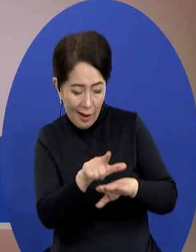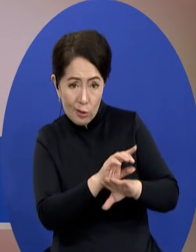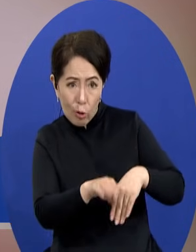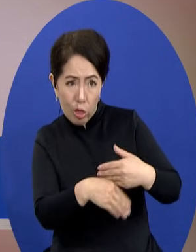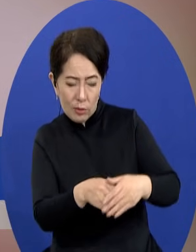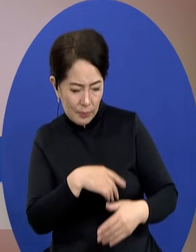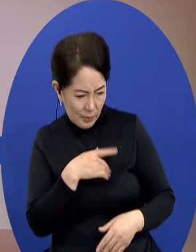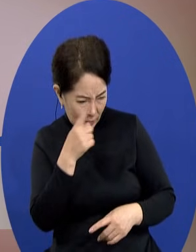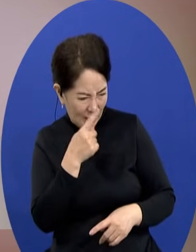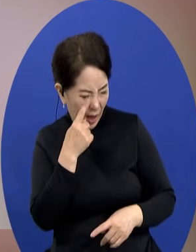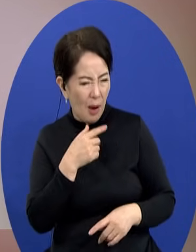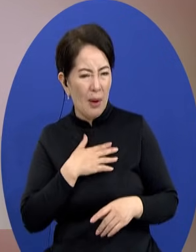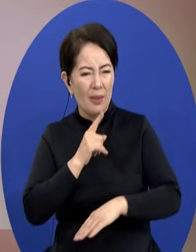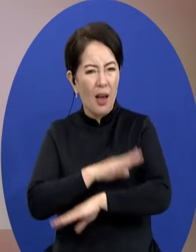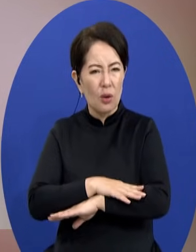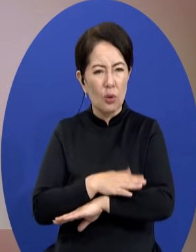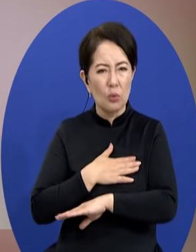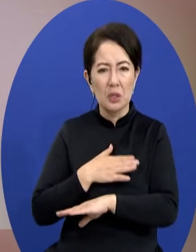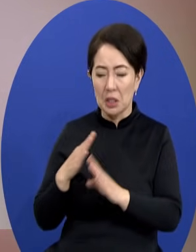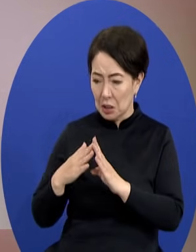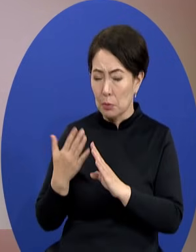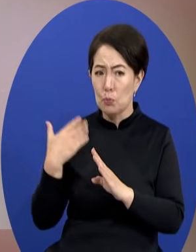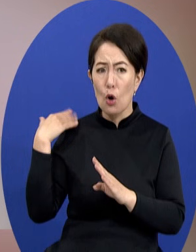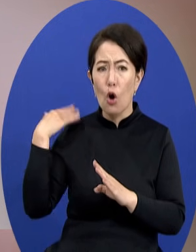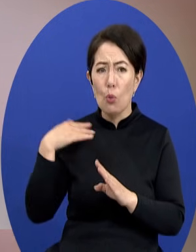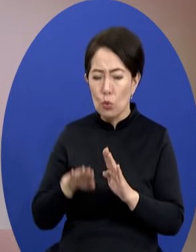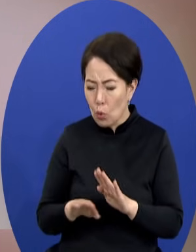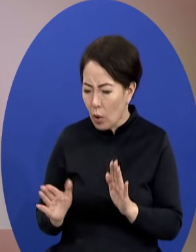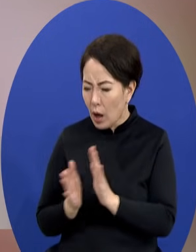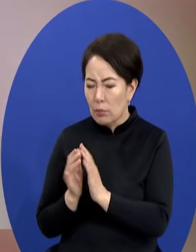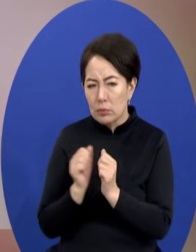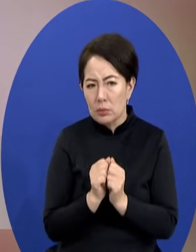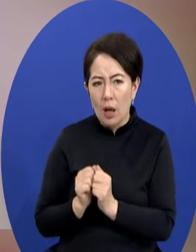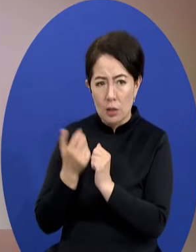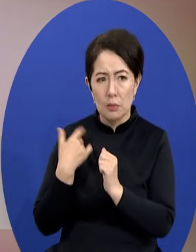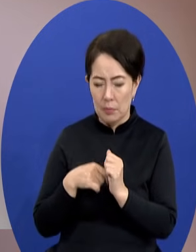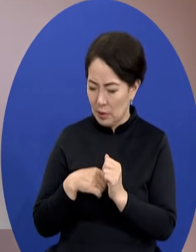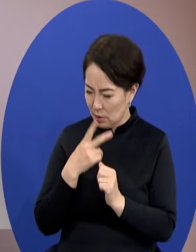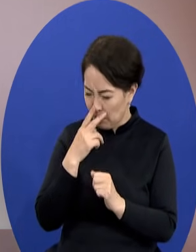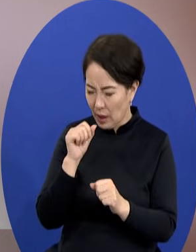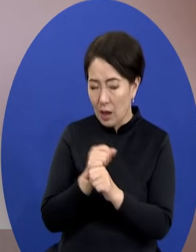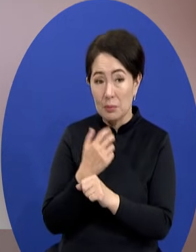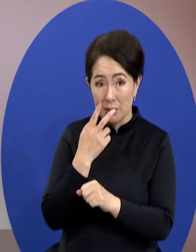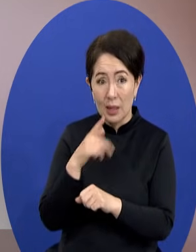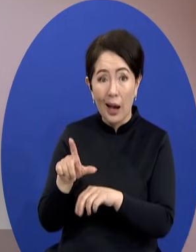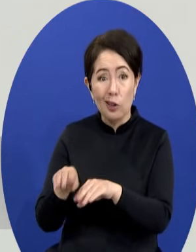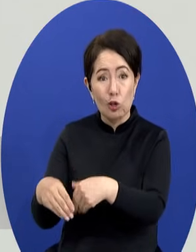тэнд манай ангийн хүүхдийн гэрэн байдаг байсныг сонсон. Хүүхд байхдаа бид их нийлдэг байсан юм. Надад үнэхээр харуултаа